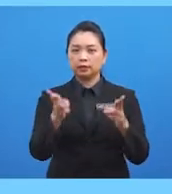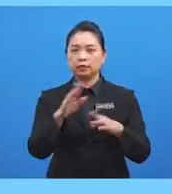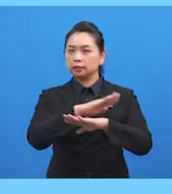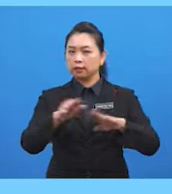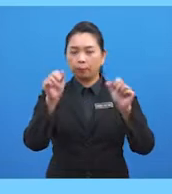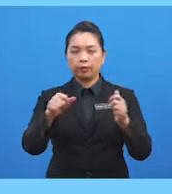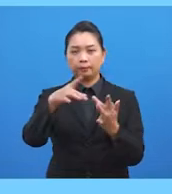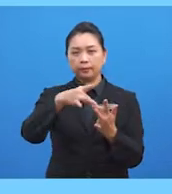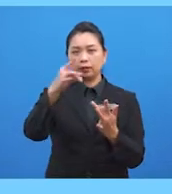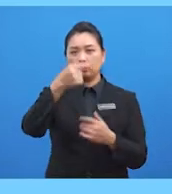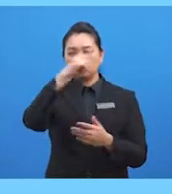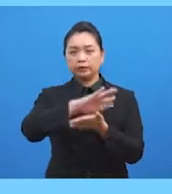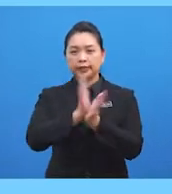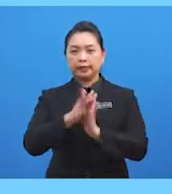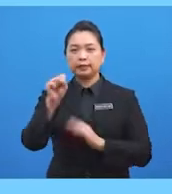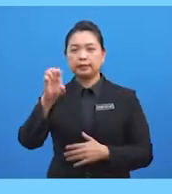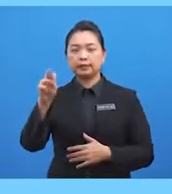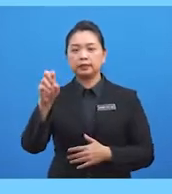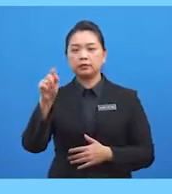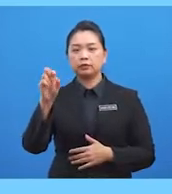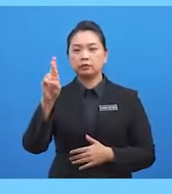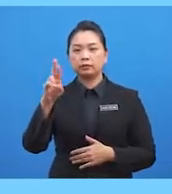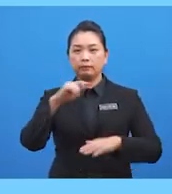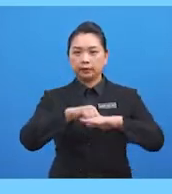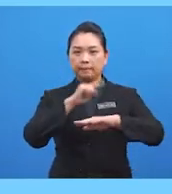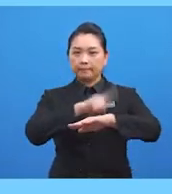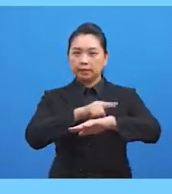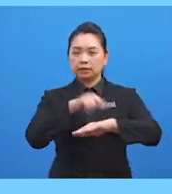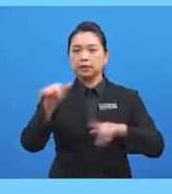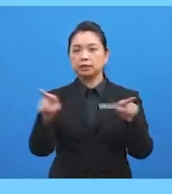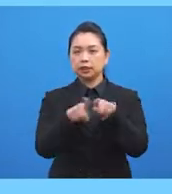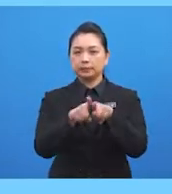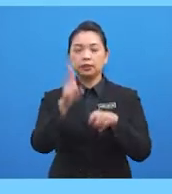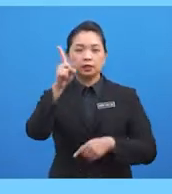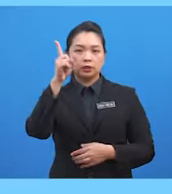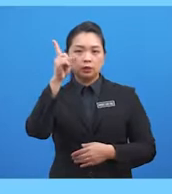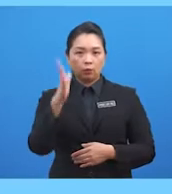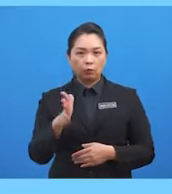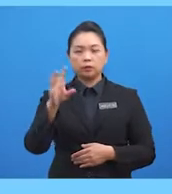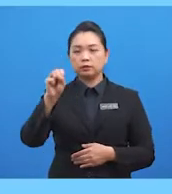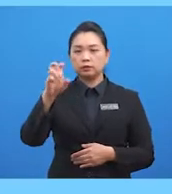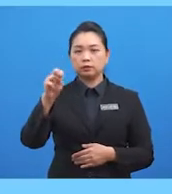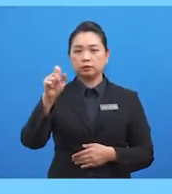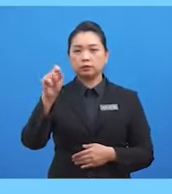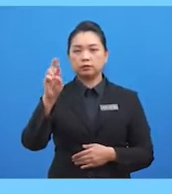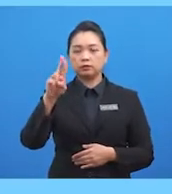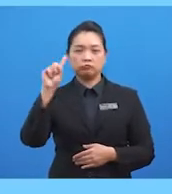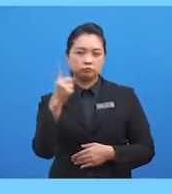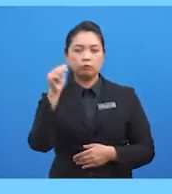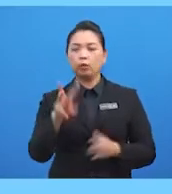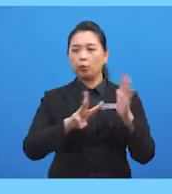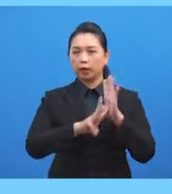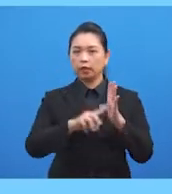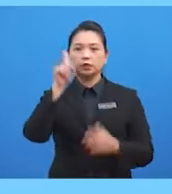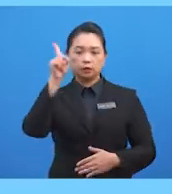menjadi senator pada masa yang sama. Seorang senator hanya boleh mewakili satu negeri